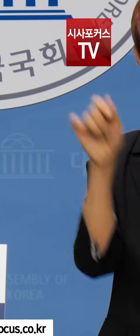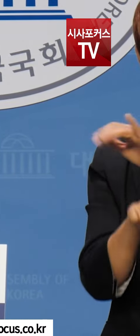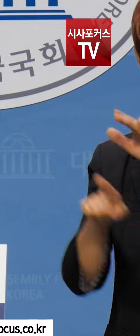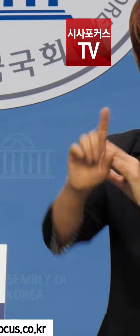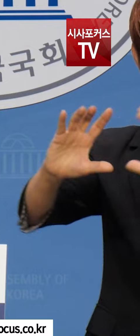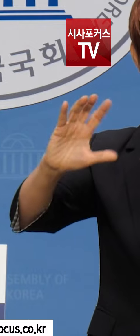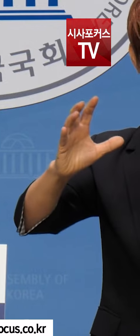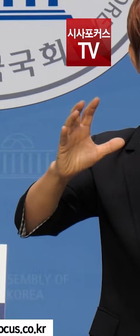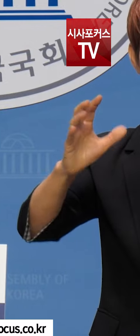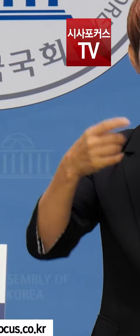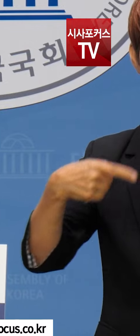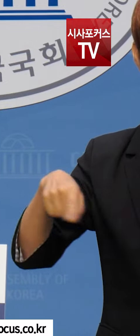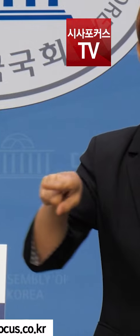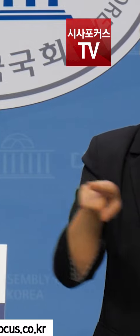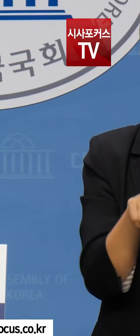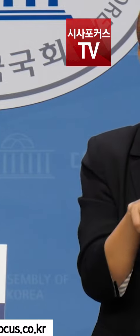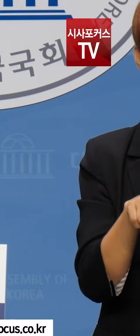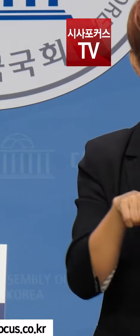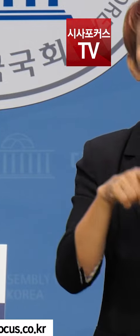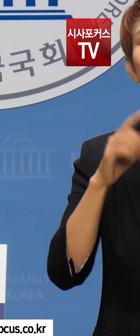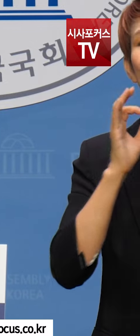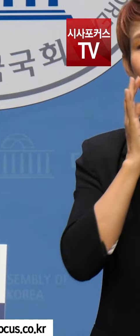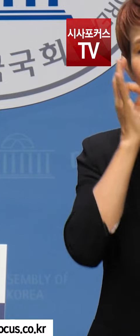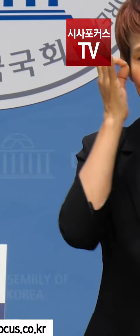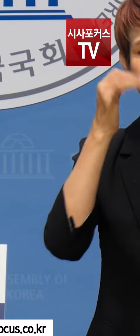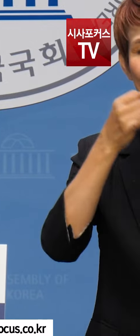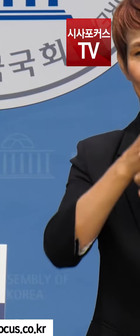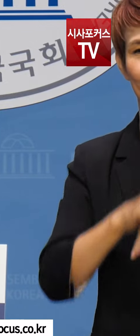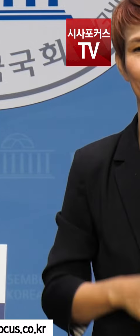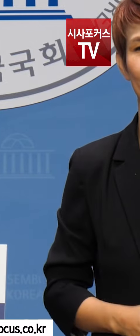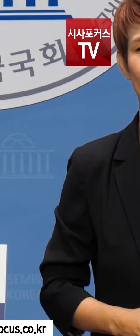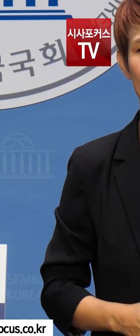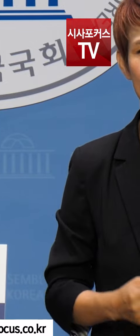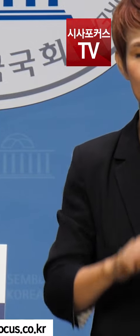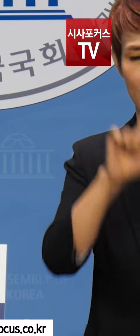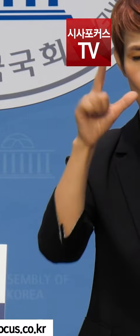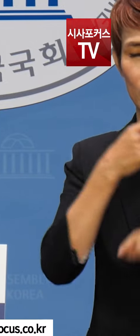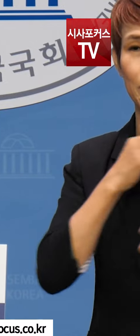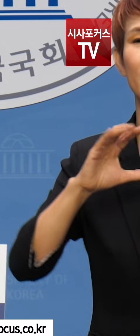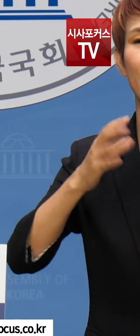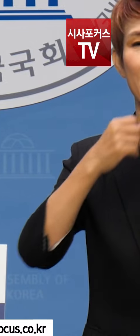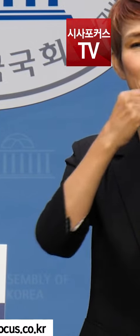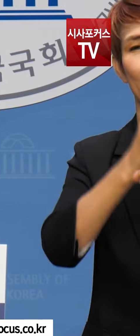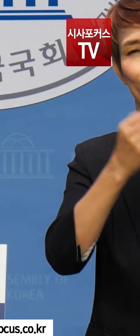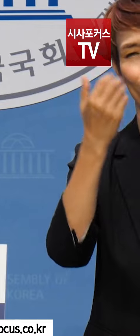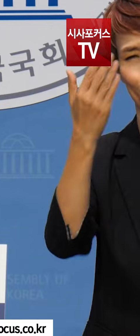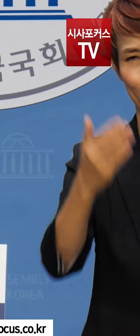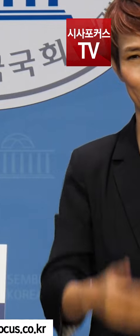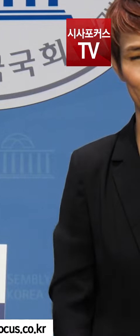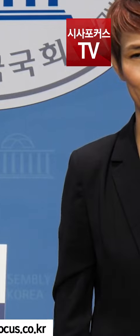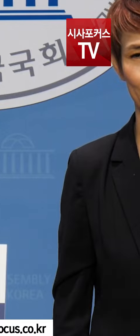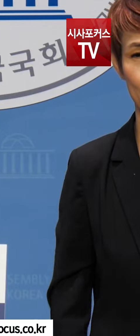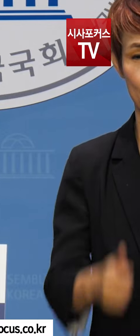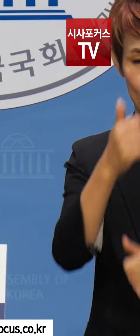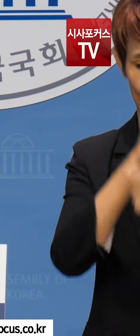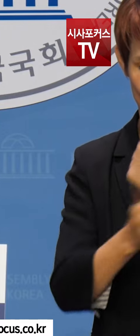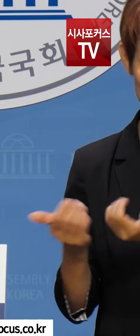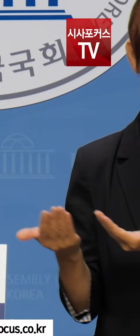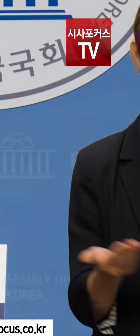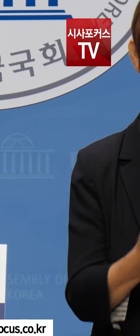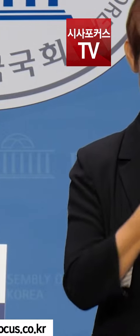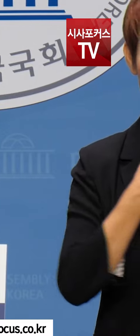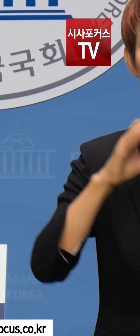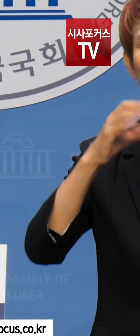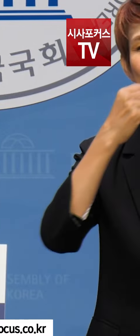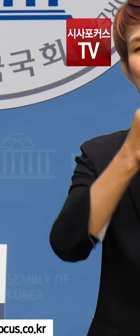선진국 대장정을 만들어 가겠습니다. 살고 싶은 나라 만들겠습니다. 후손에게 남기고 싶은